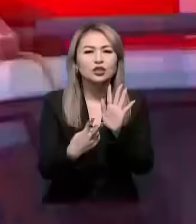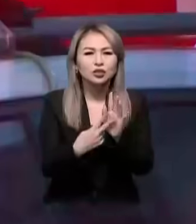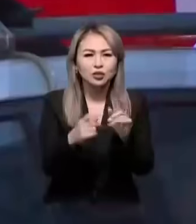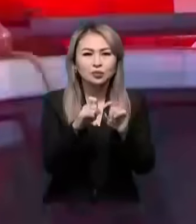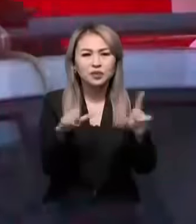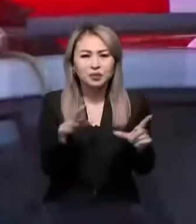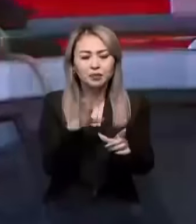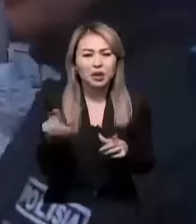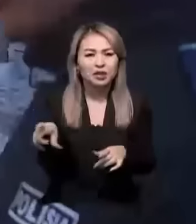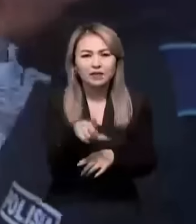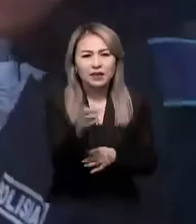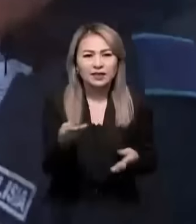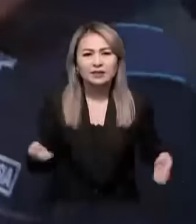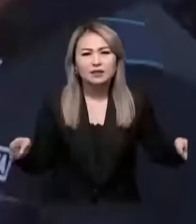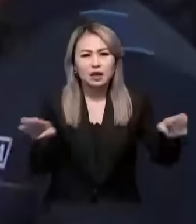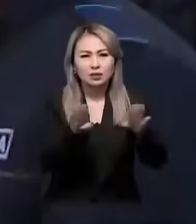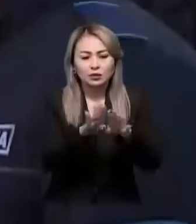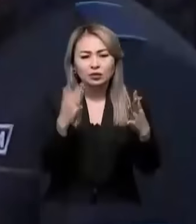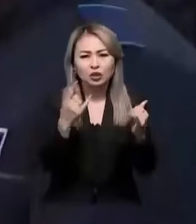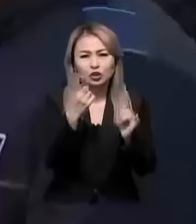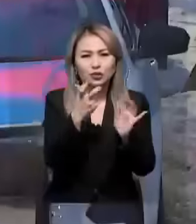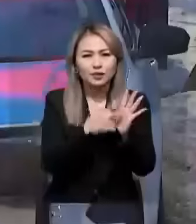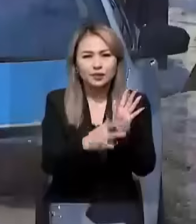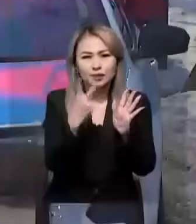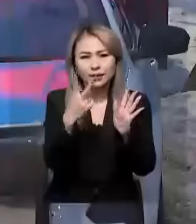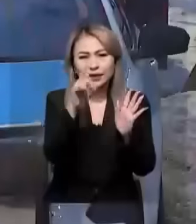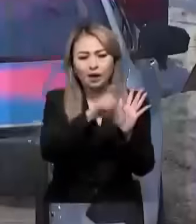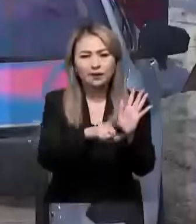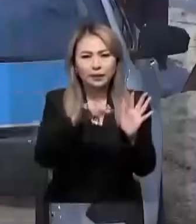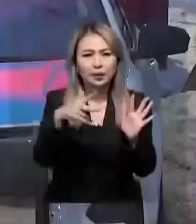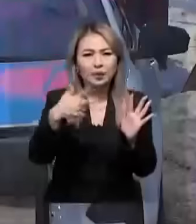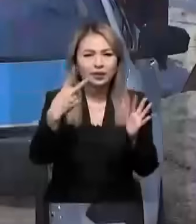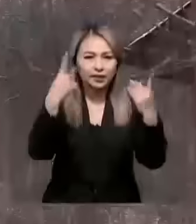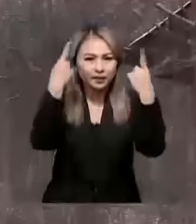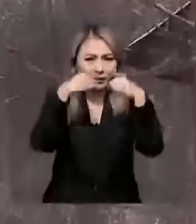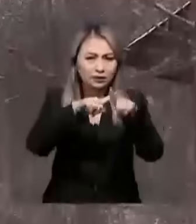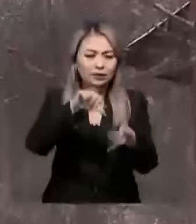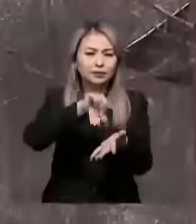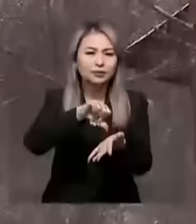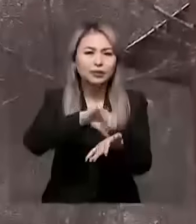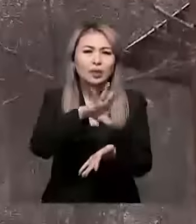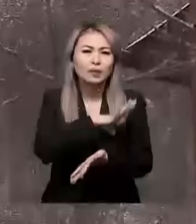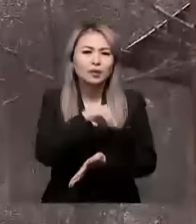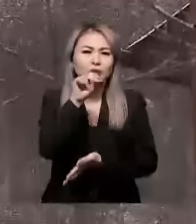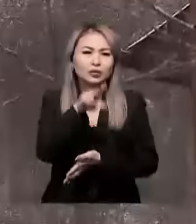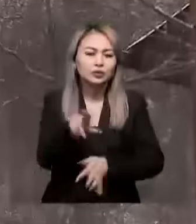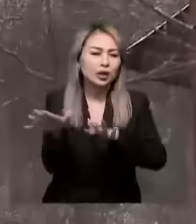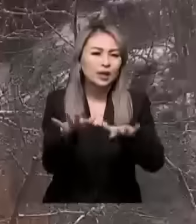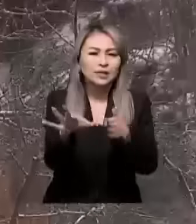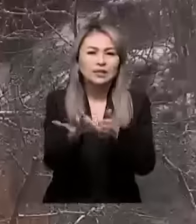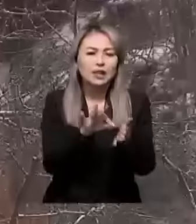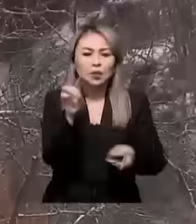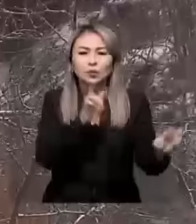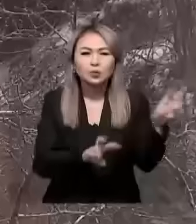орналастырылыпты. Жедел жол жабылып, құтқару жұмыстарына 182 адам мен 32 техника жұмылдырылған. Апаттан кейін іле-шала басталған іздеу